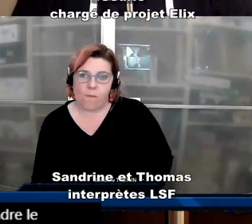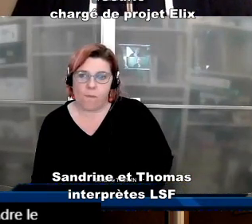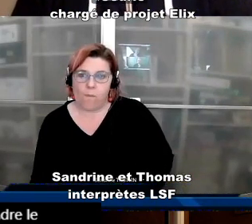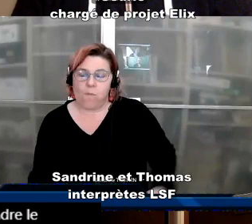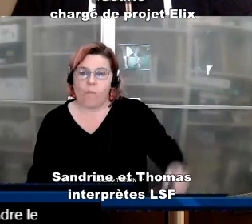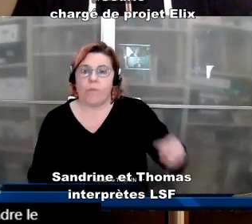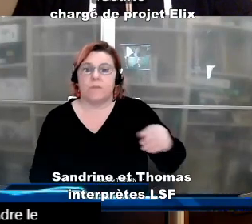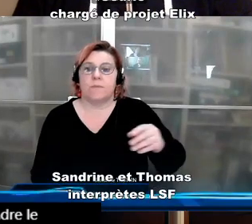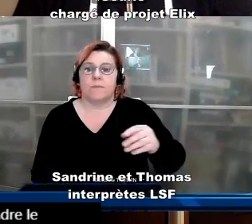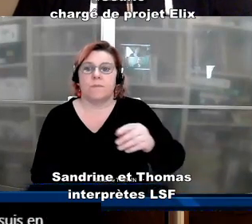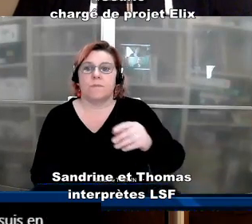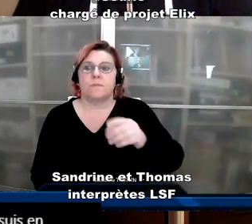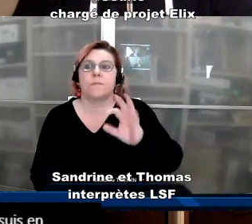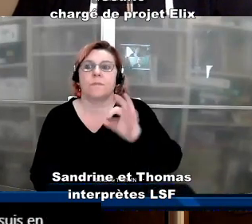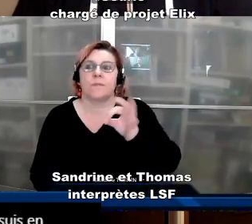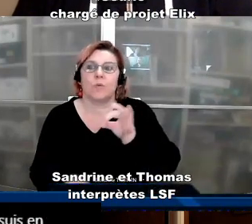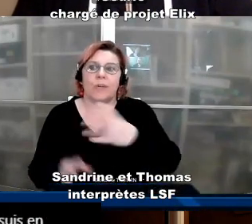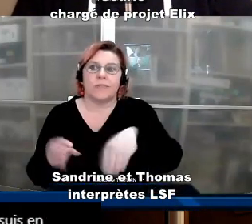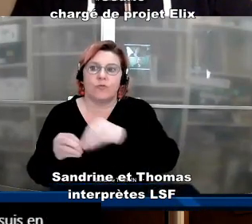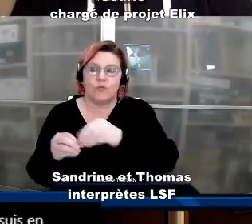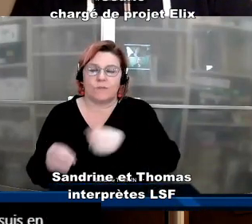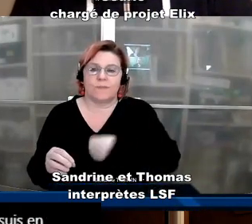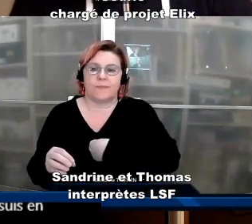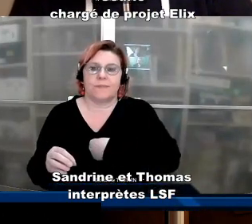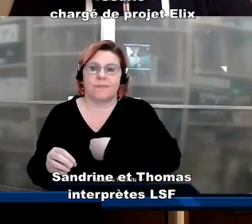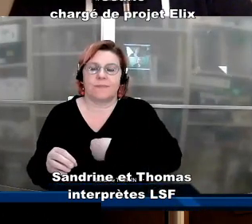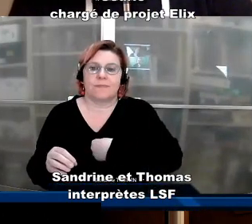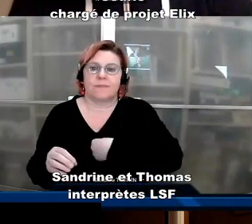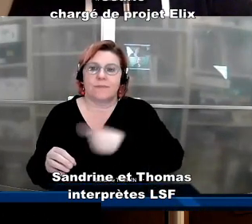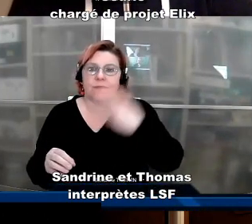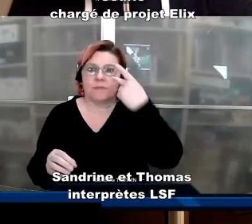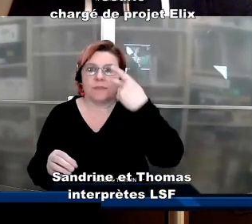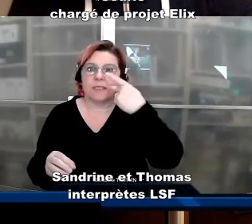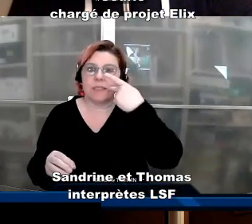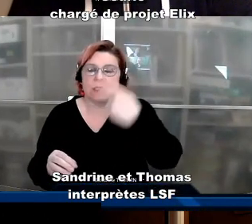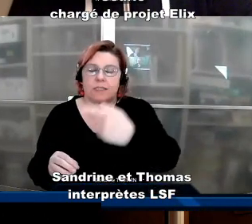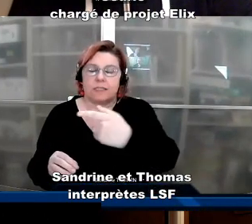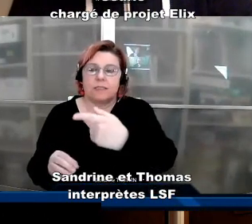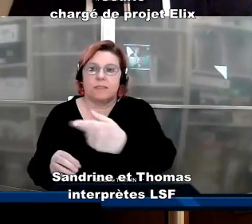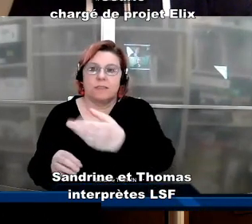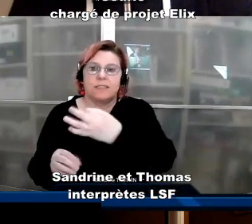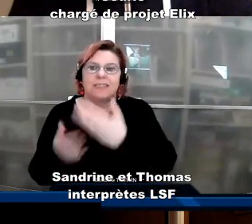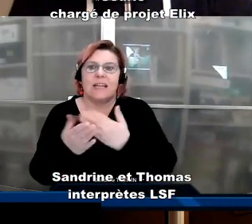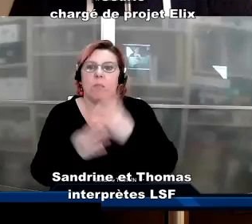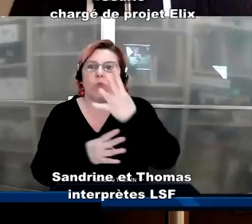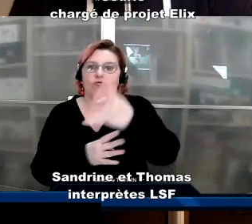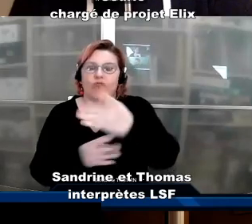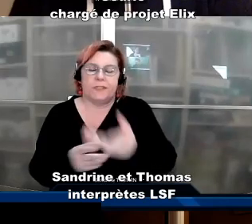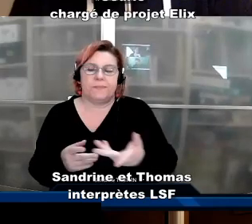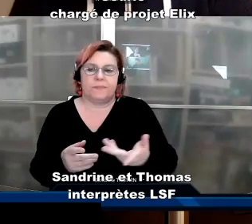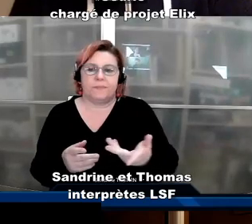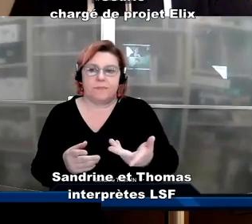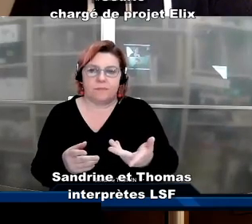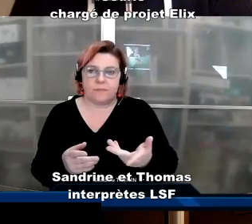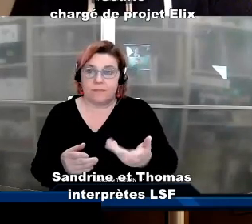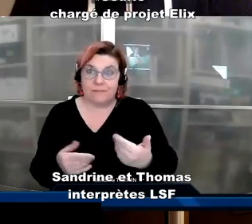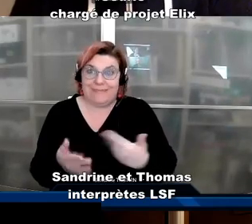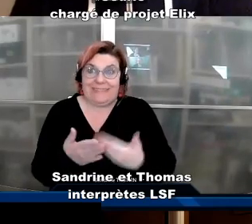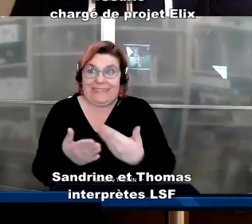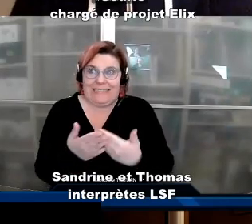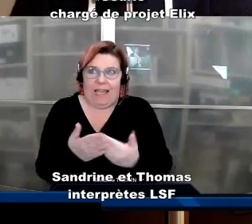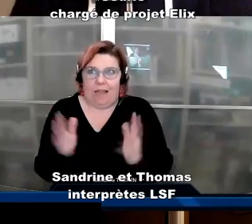sourdes. Oui. Pour compléter ce que dit Cédric, en fait, sur ce projet, en fait, c'est... Alors c'est pareil, hein, c'est quelque